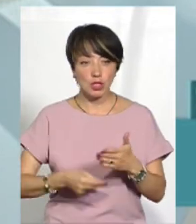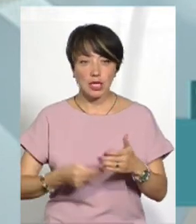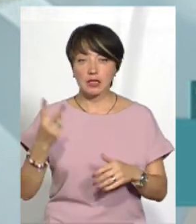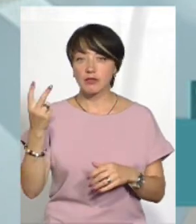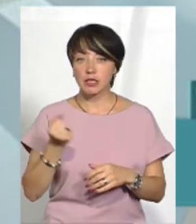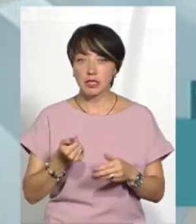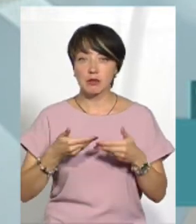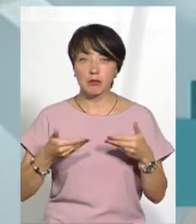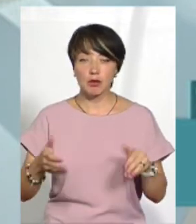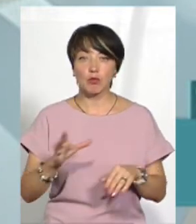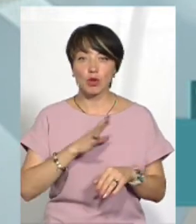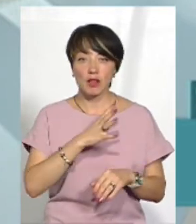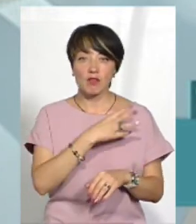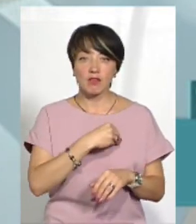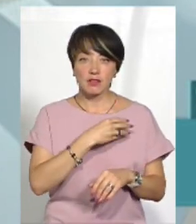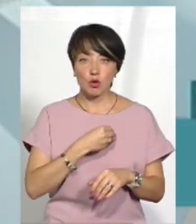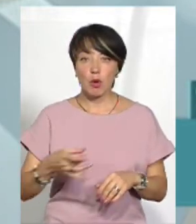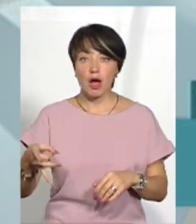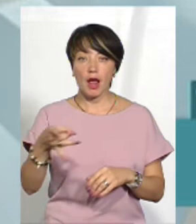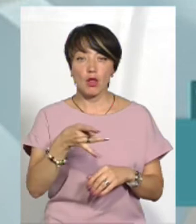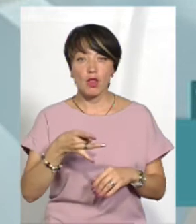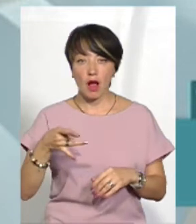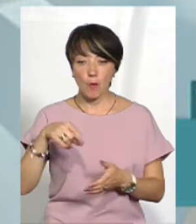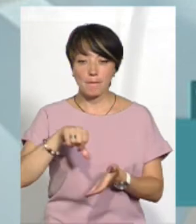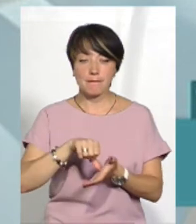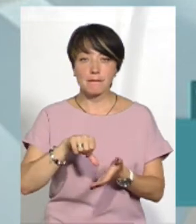Дві неділі ми були в Львівському регіональному